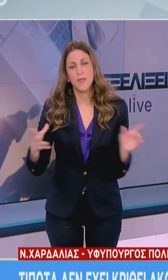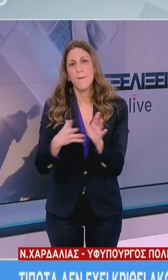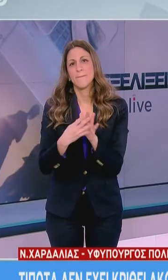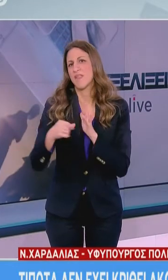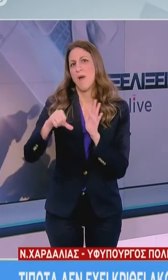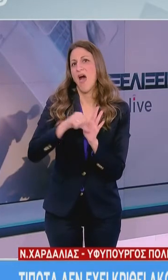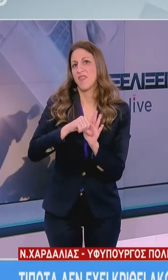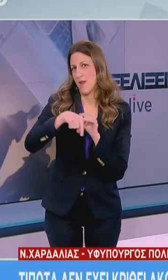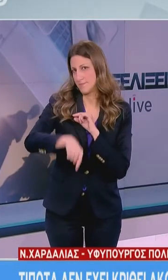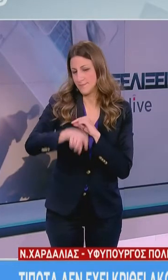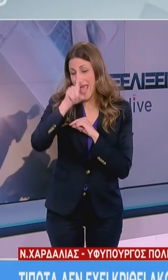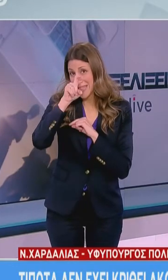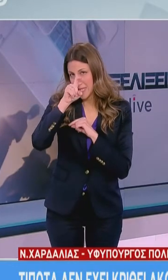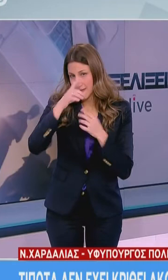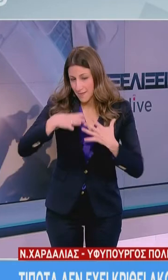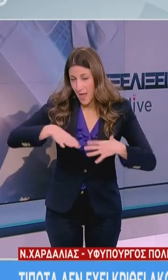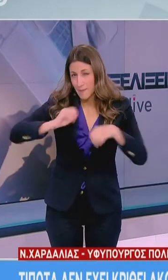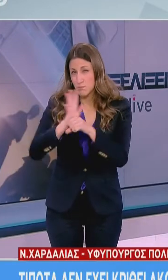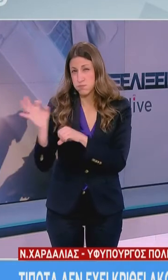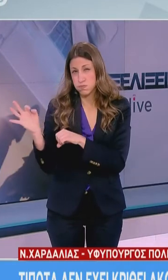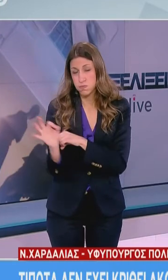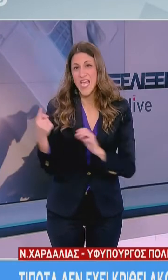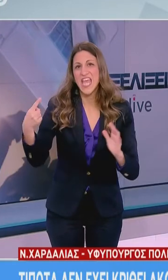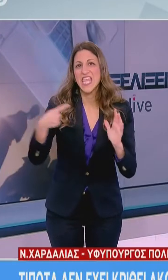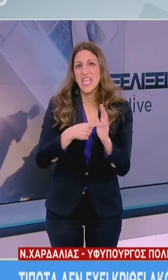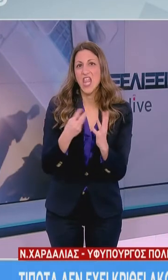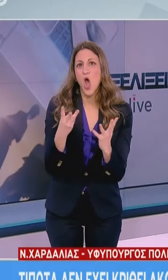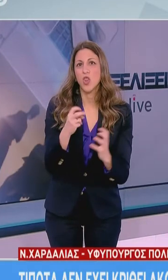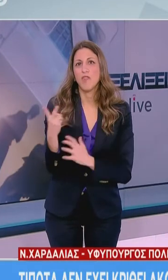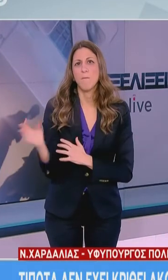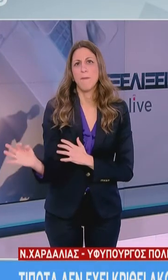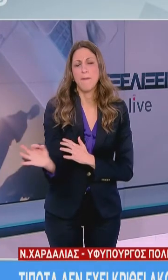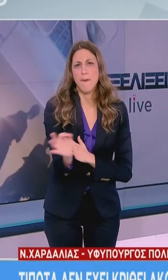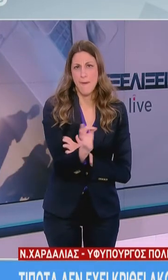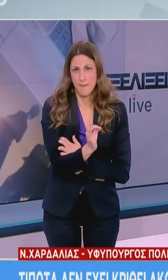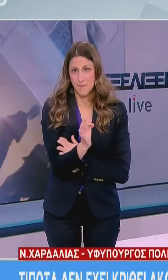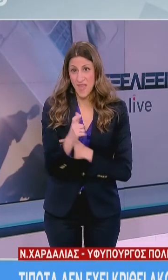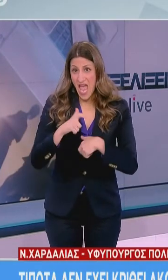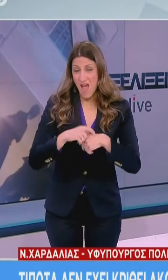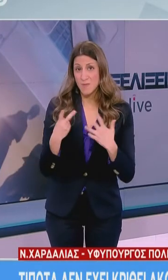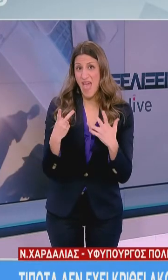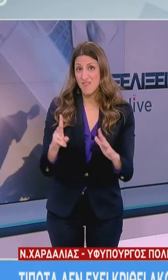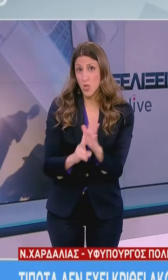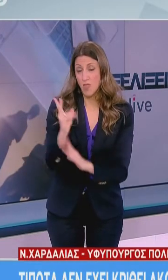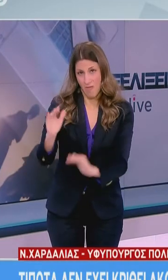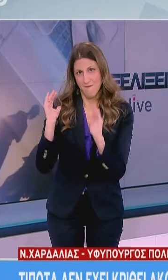ένα παράδειγμα, από την έναρξη της επιδημίας είχαμε 1.082 κρούσματα. Ενεργά σήμερα τα